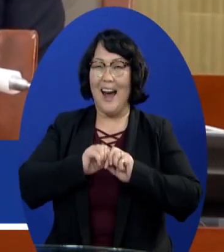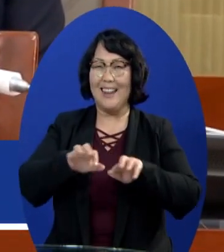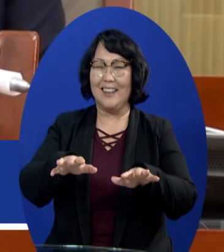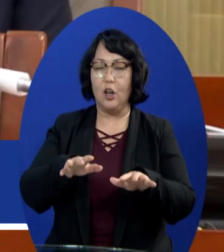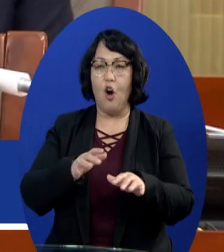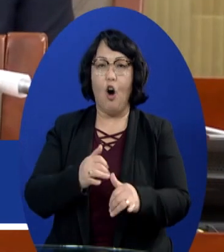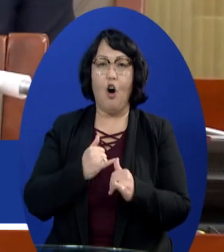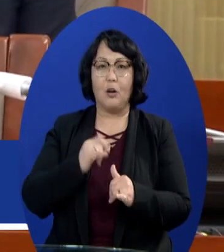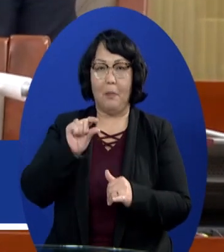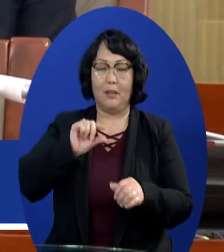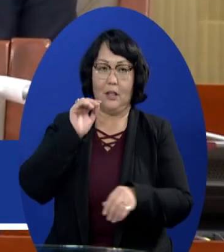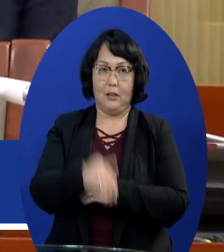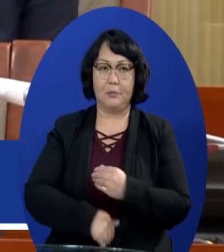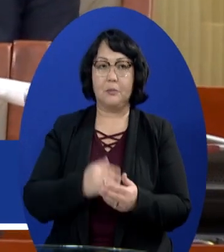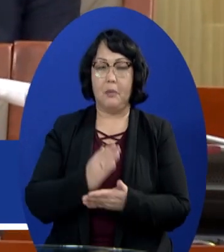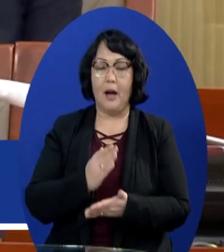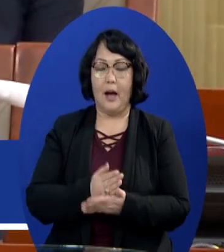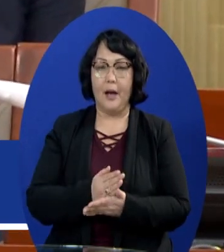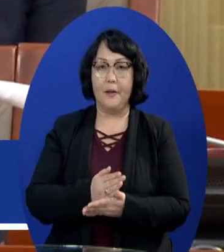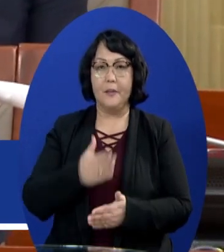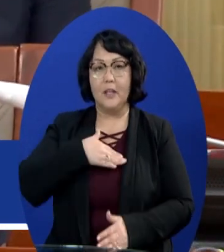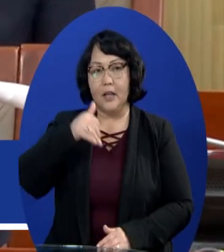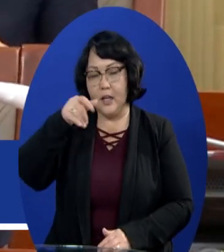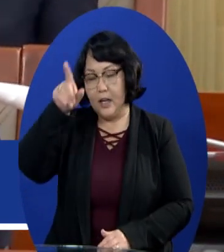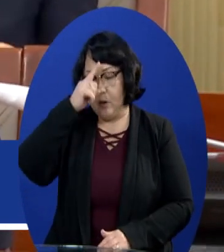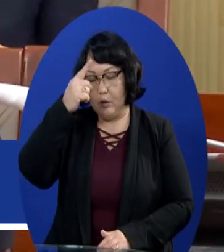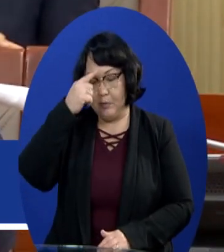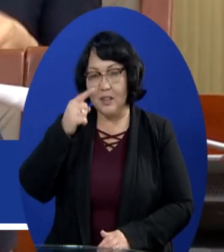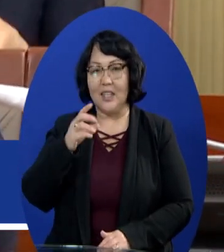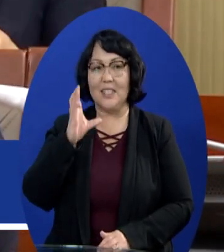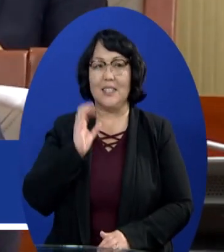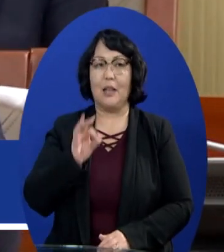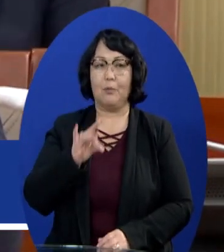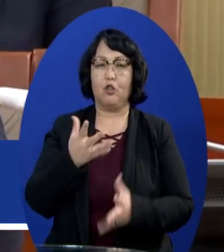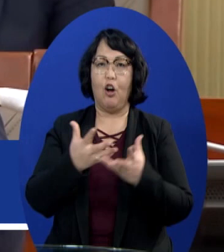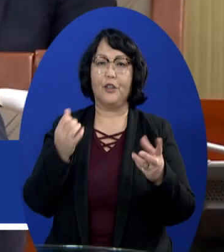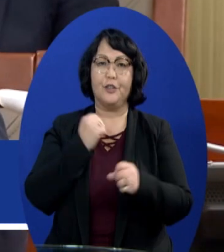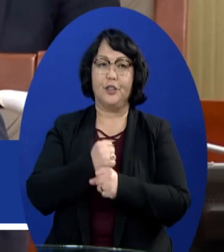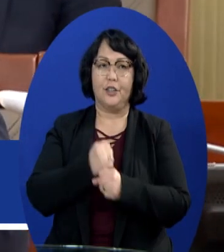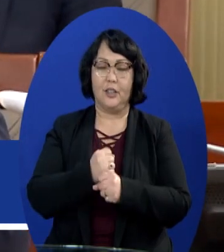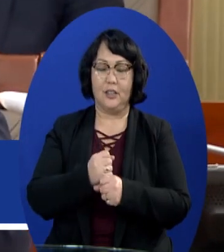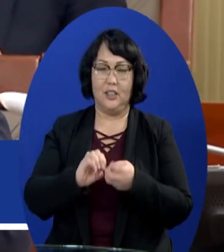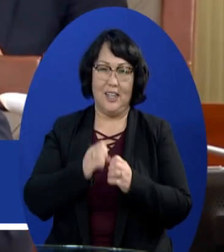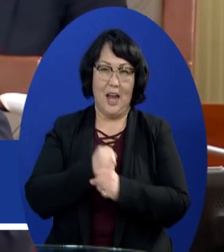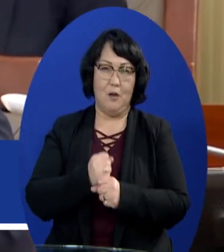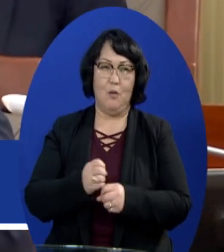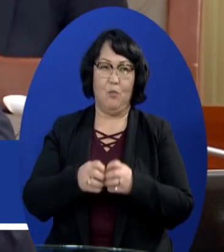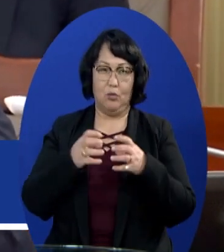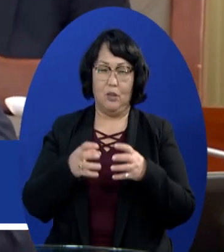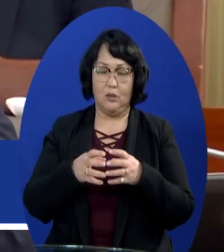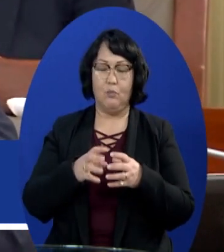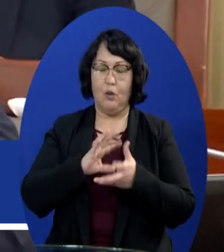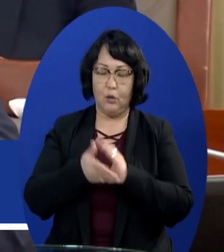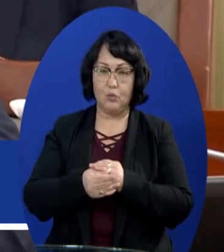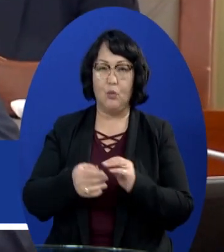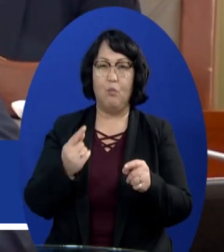хохирол багтаагаар даван туллаа. Эрүүл мэндийн салбарт олон жил явж ирсэн өгсөн буруу